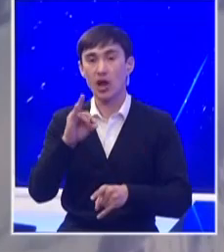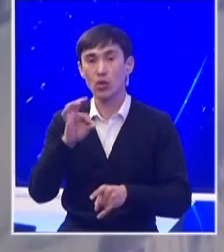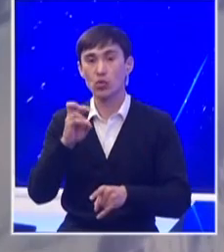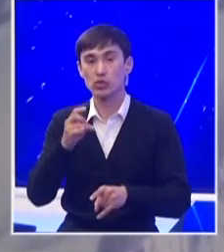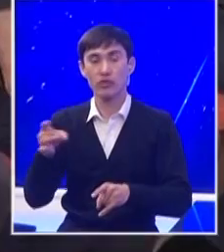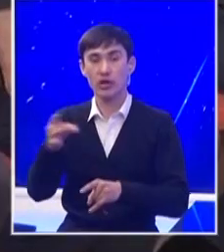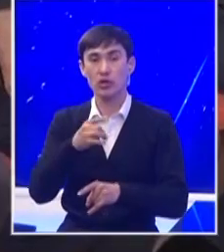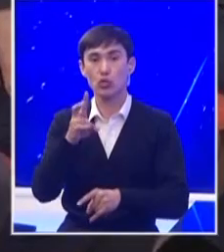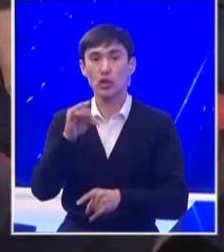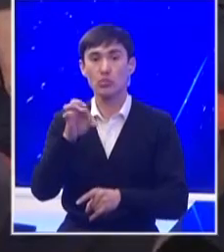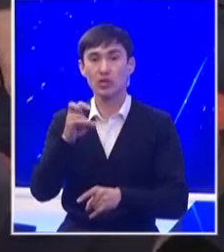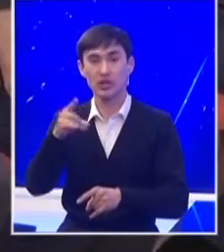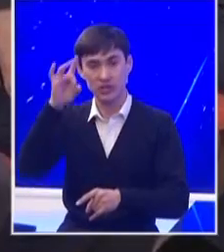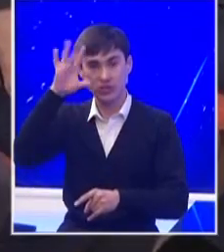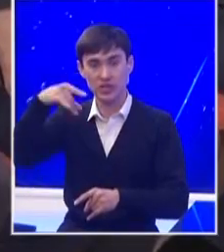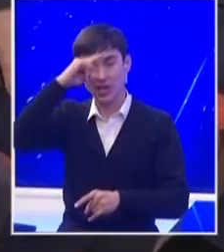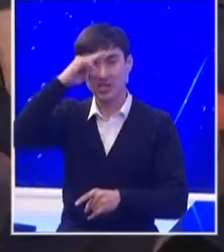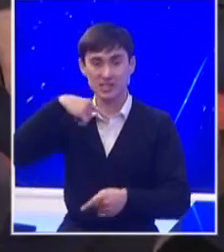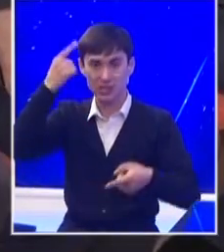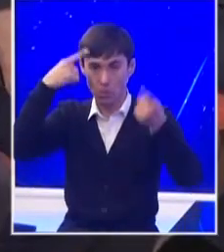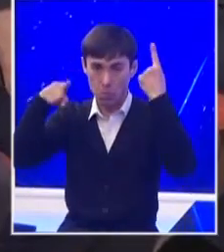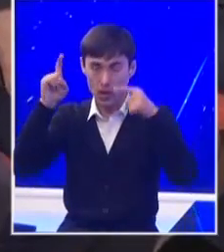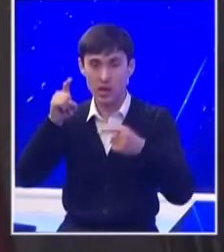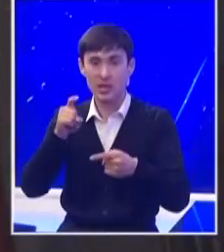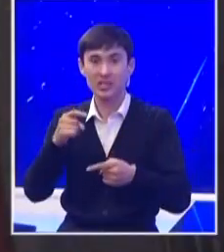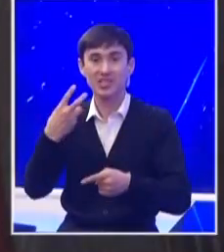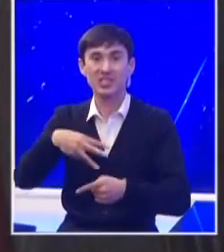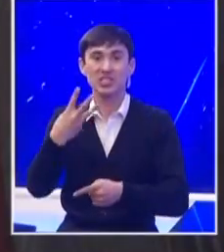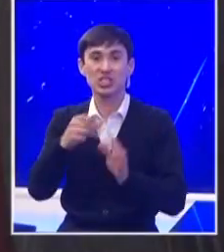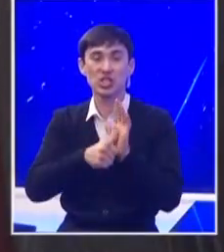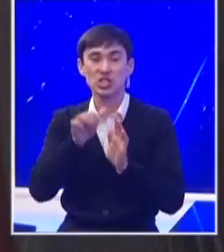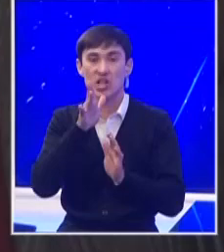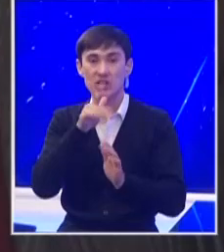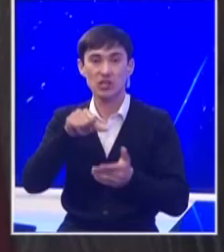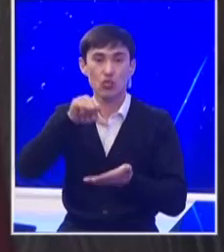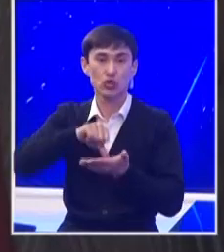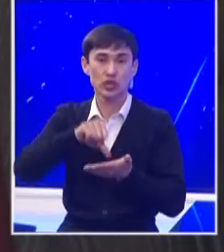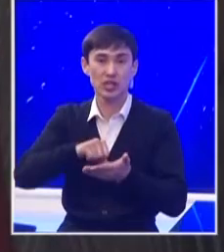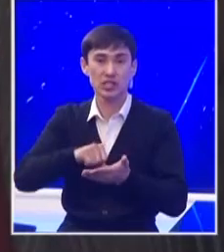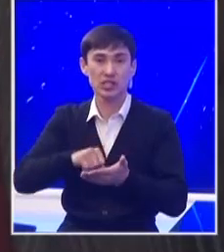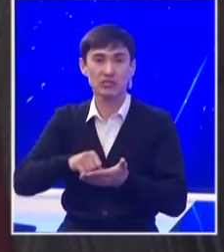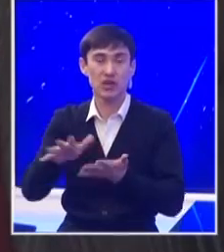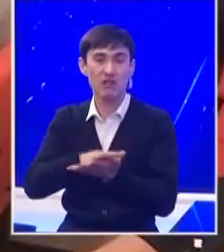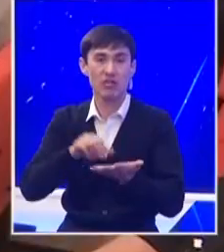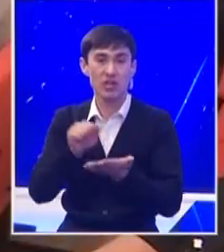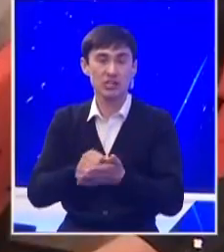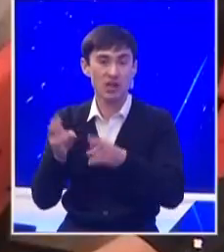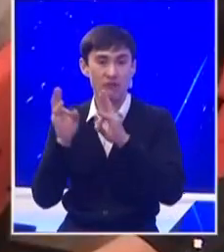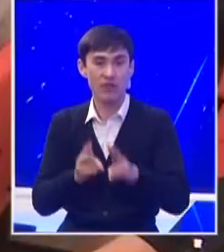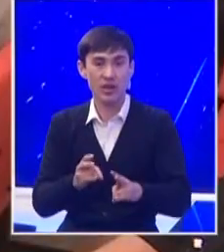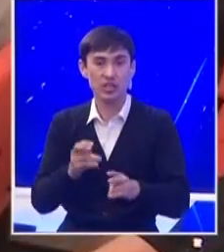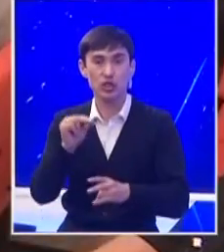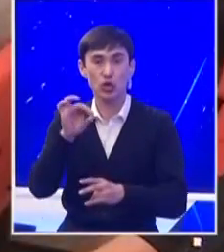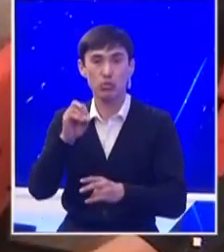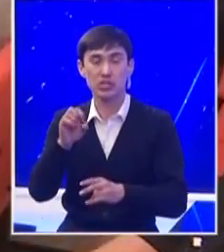Нурлан Абдыкалов, а ныне известный казахстанский поэт, 36 лет назад принял участие в ликвидации последствий аварии на Чернобыльской